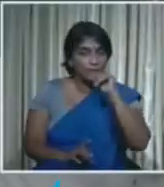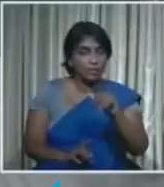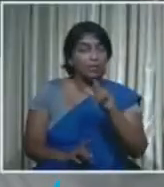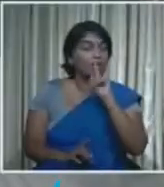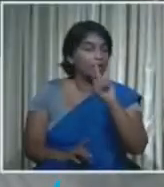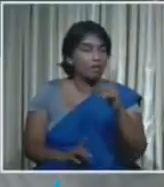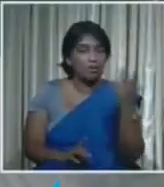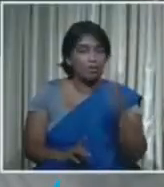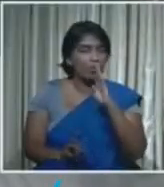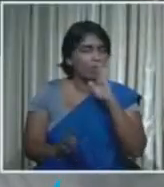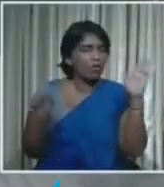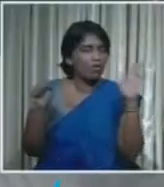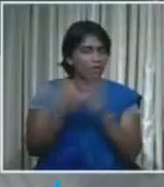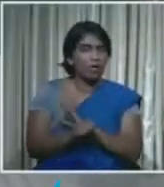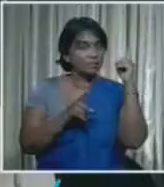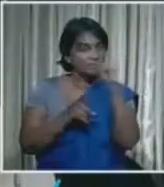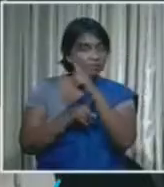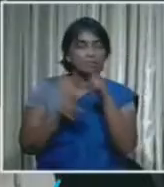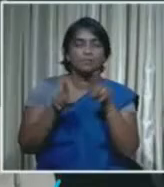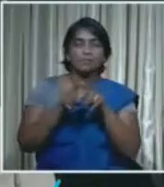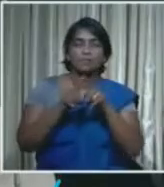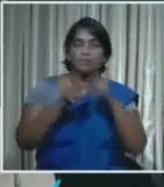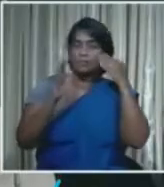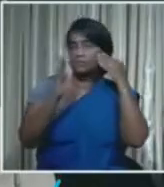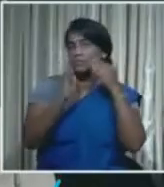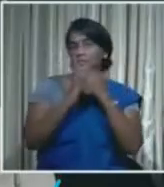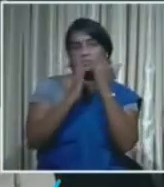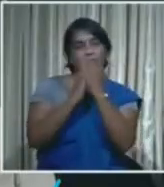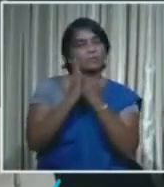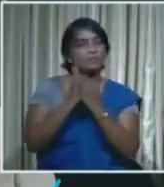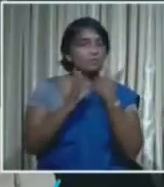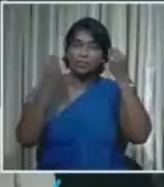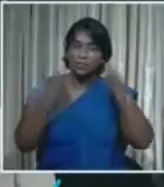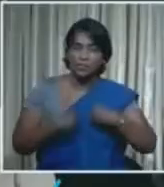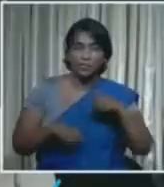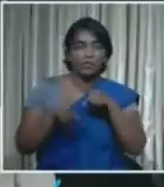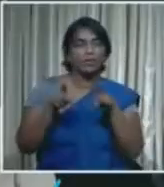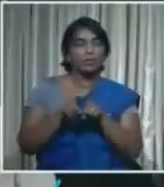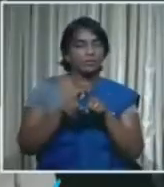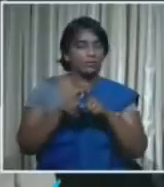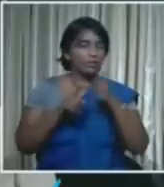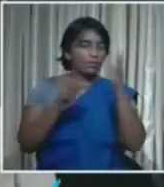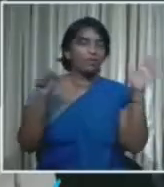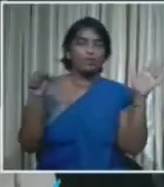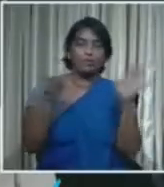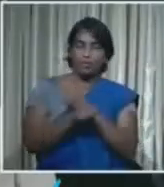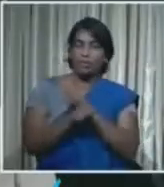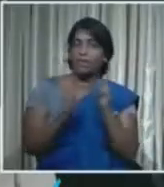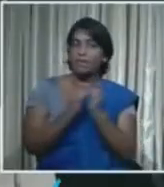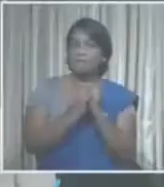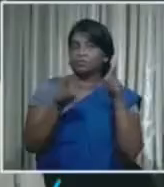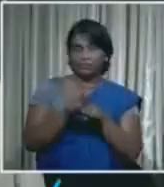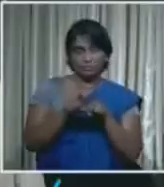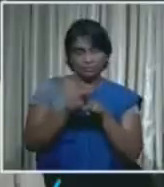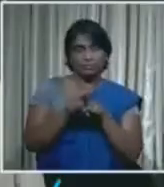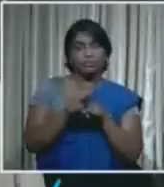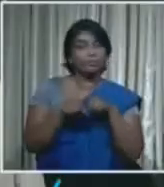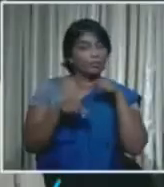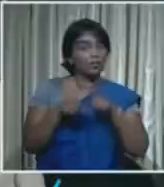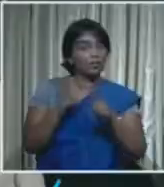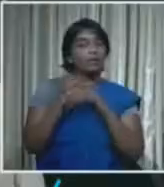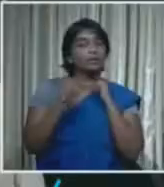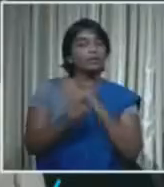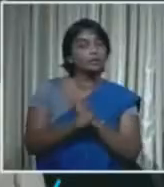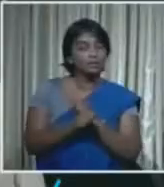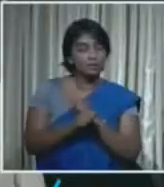බෑ. උපරිම වශයෙන් දින 50යි. කනිජ තෙල් නීතිගත සංස්ථාවේ කඩාවැටීමට සම්පූර්ණයෙන්ම වග කියන්න ඕනේ විපක්ෂය තමයි ඩාන්ස්ලා. LNG